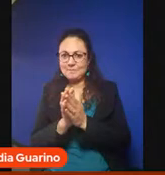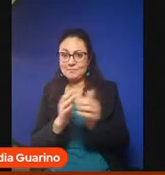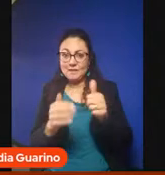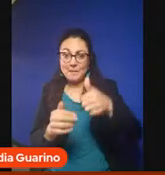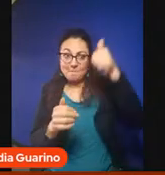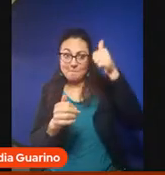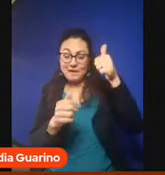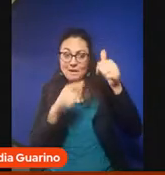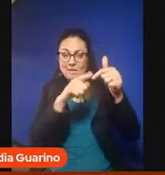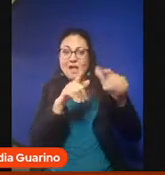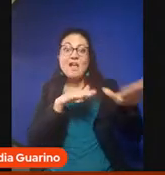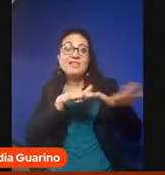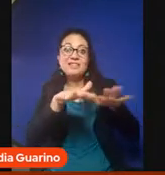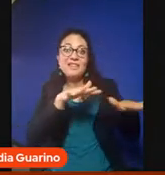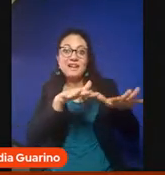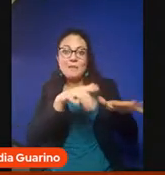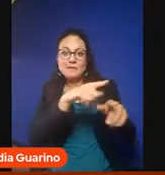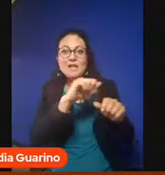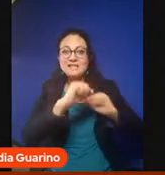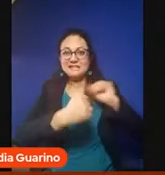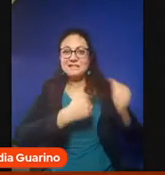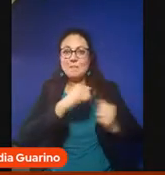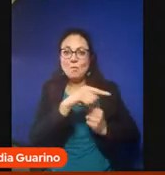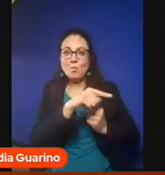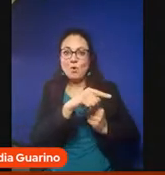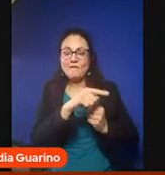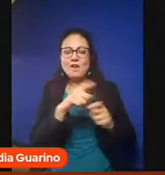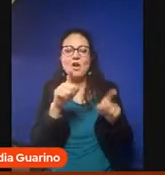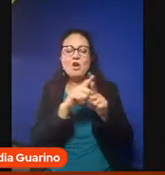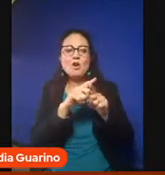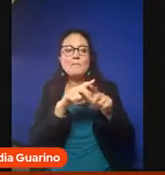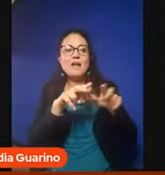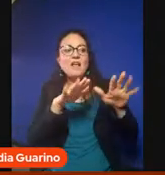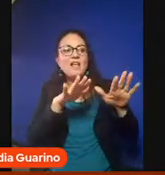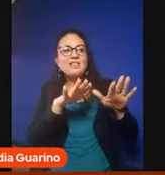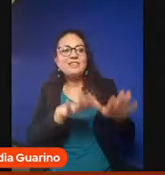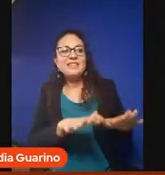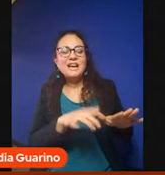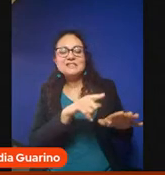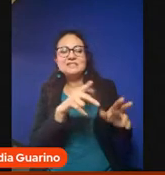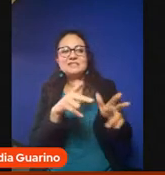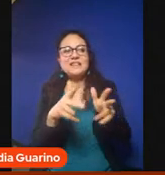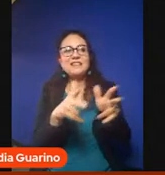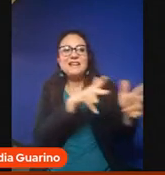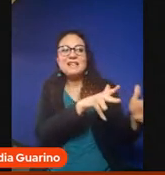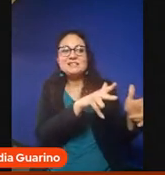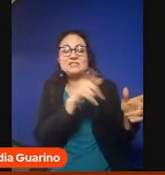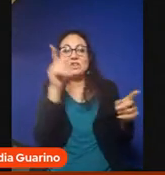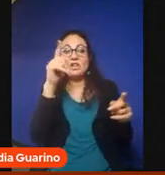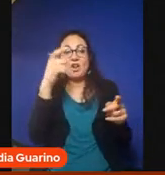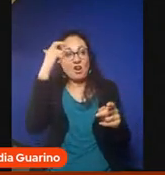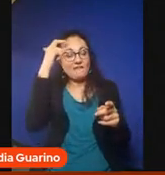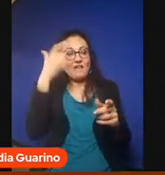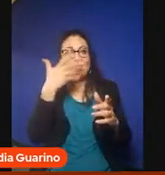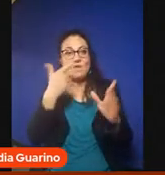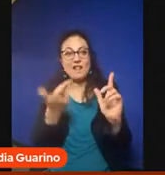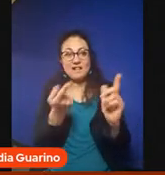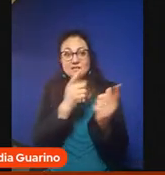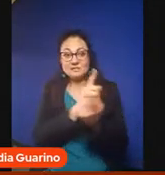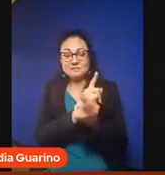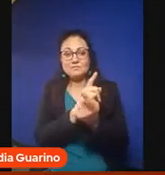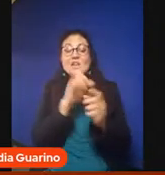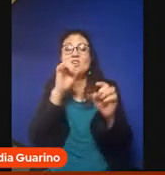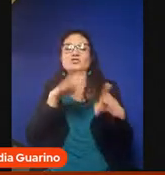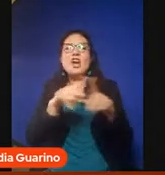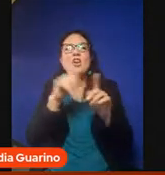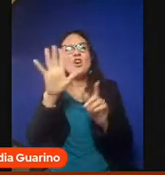dinamico e si muove. Dunque la transizione che il governo sta cercando di attuare è complessissima, perché hai un treno in movimento